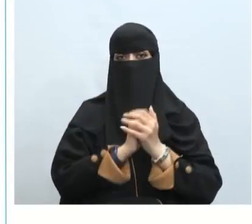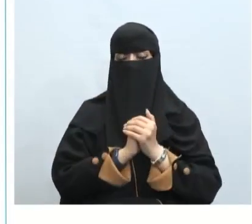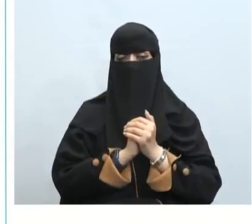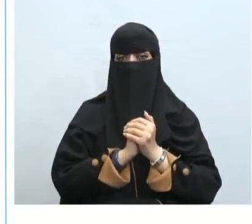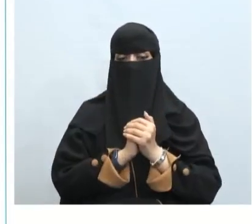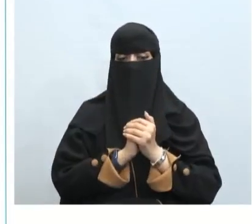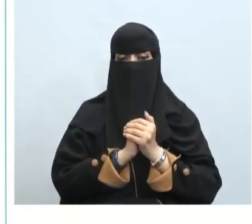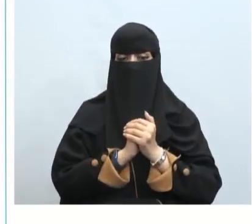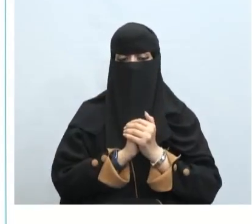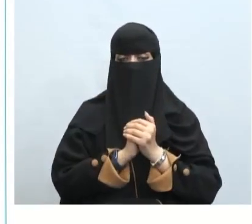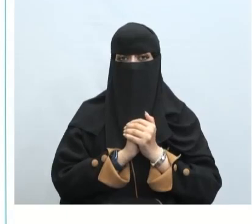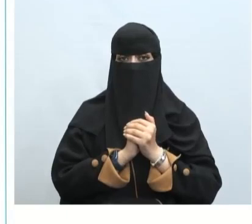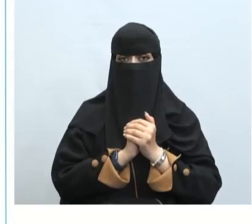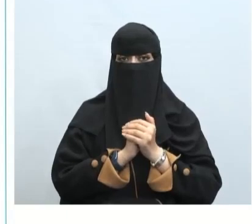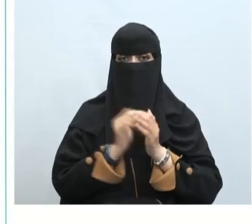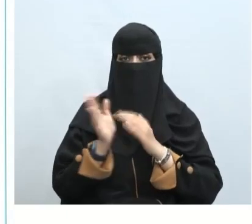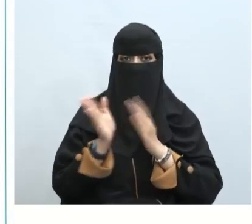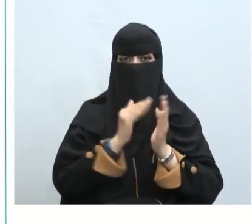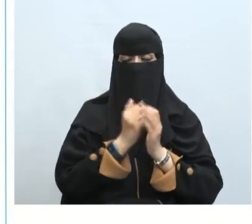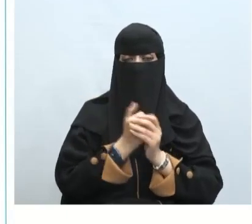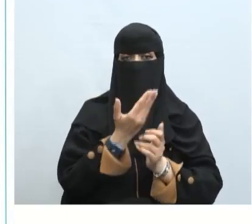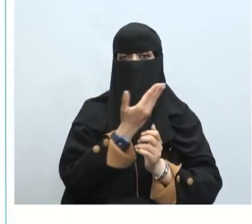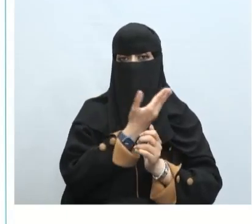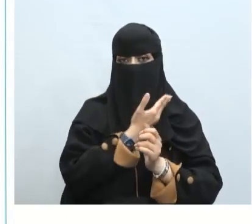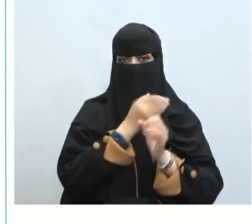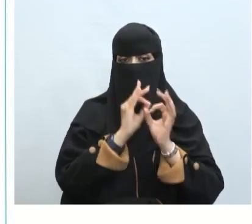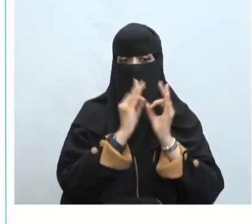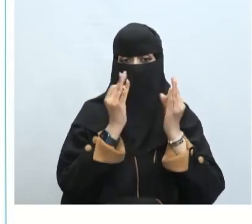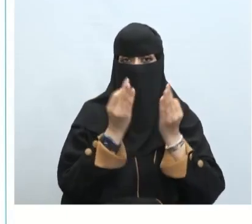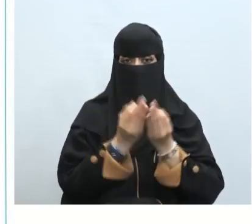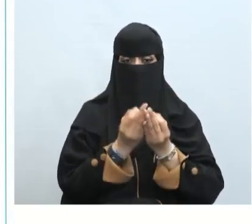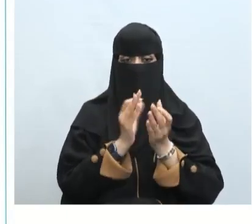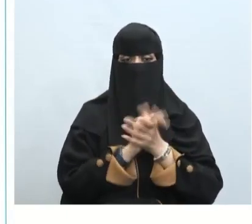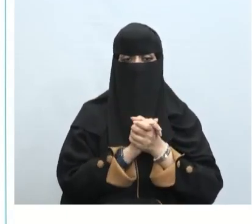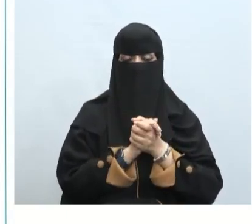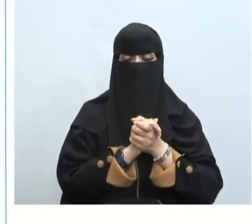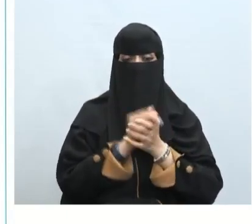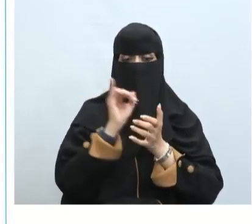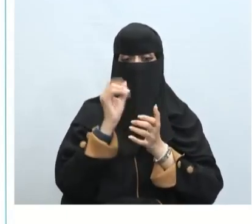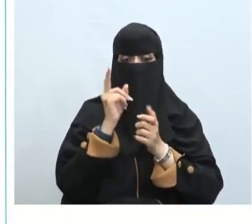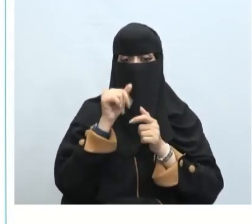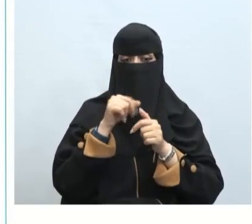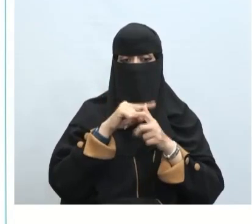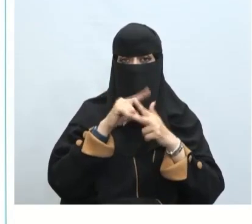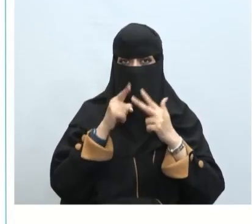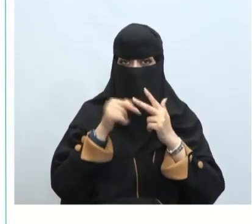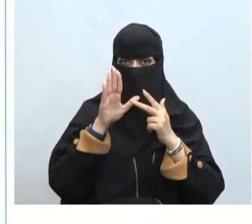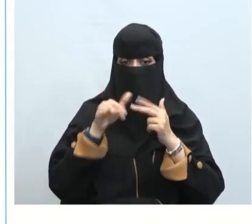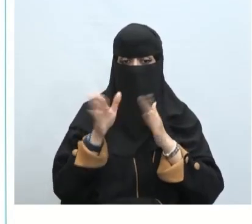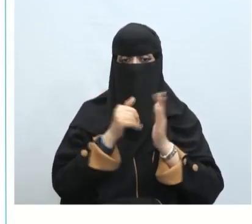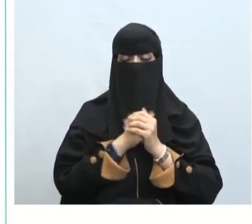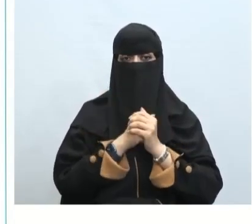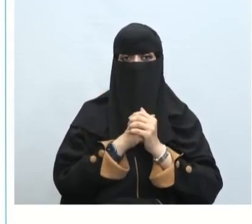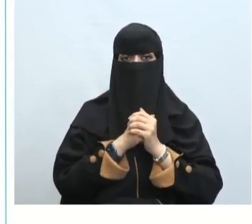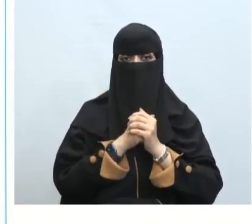وهدر الموارد البشريه هدر الموارد البشريه من اثار